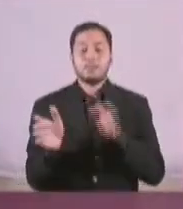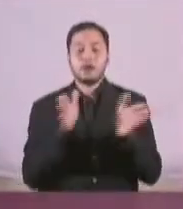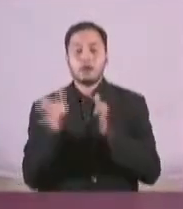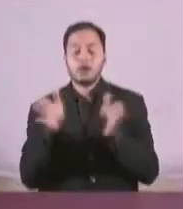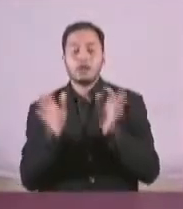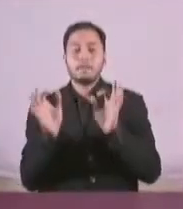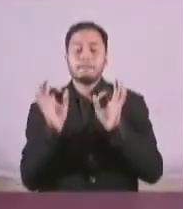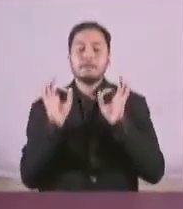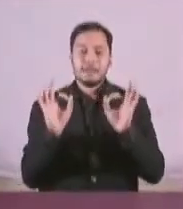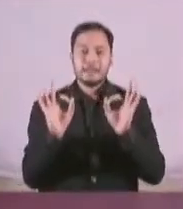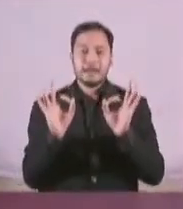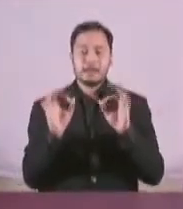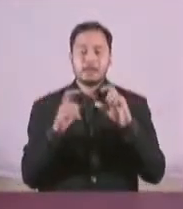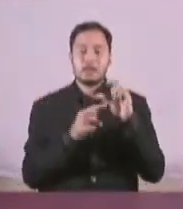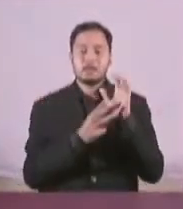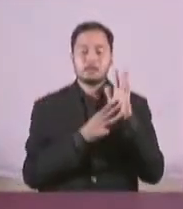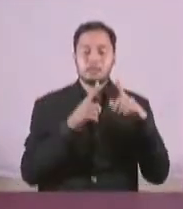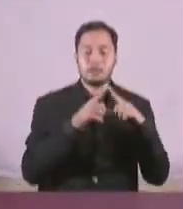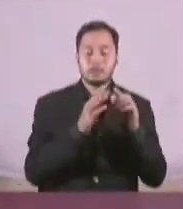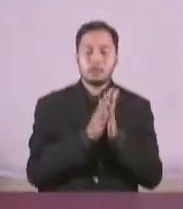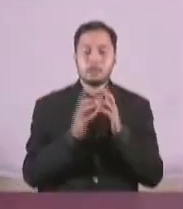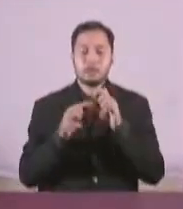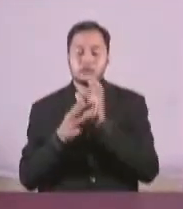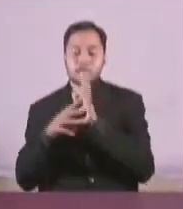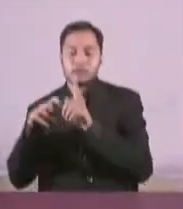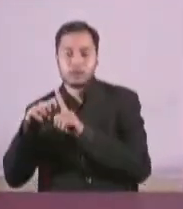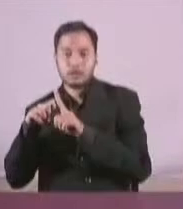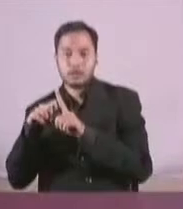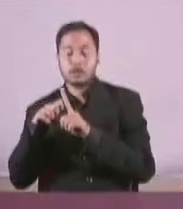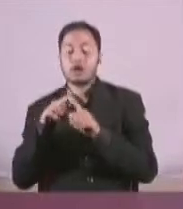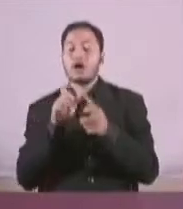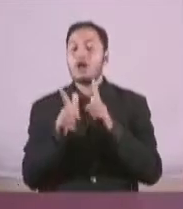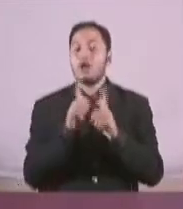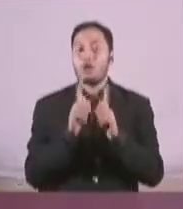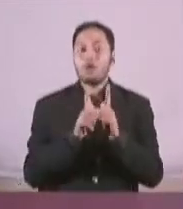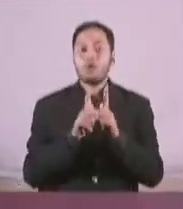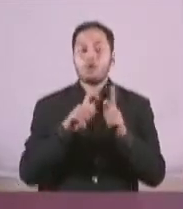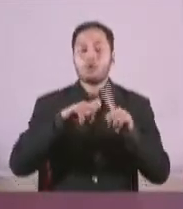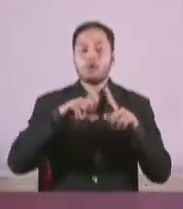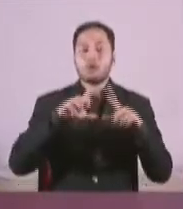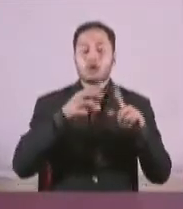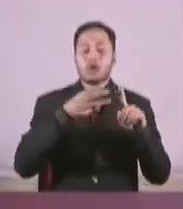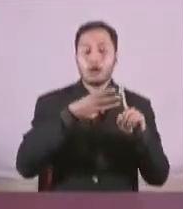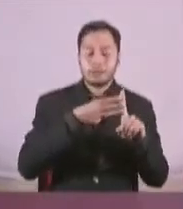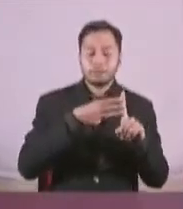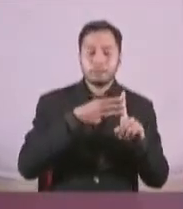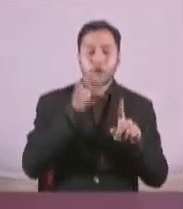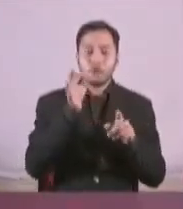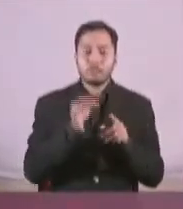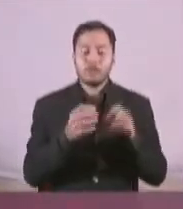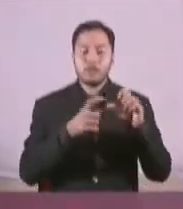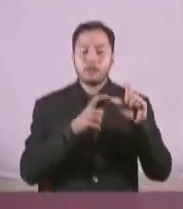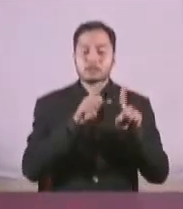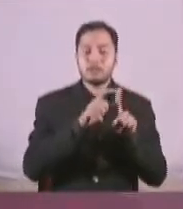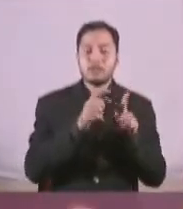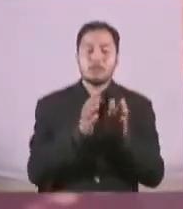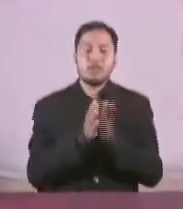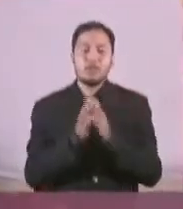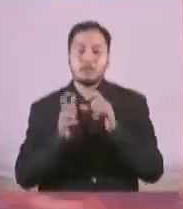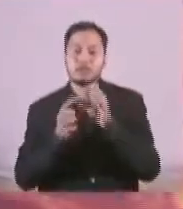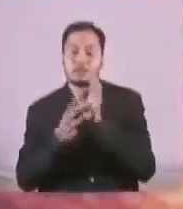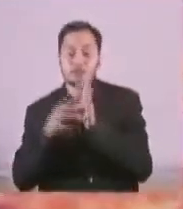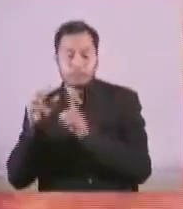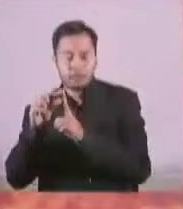untuk kabupaten kota, SD dan juga SMP. Karena itu kami minta bagaimana program